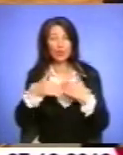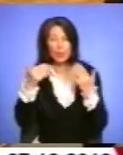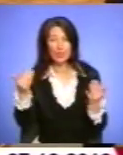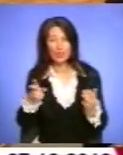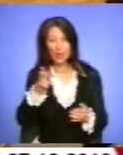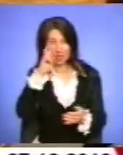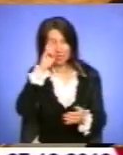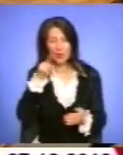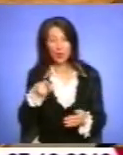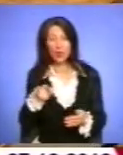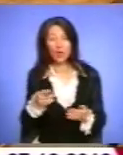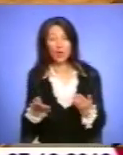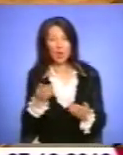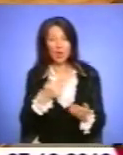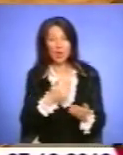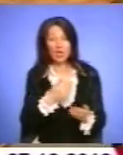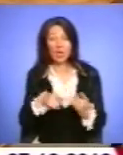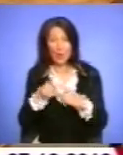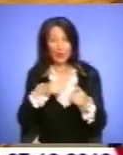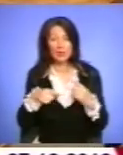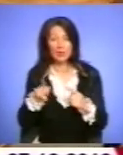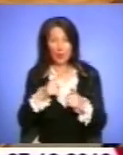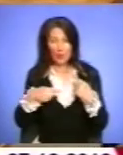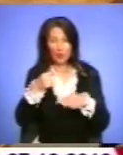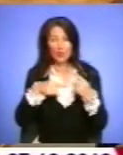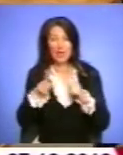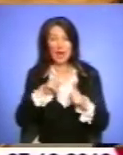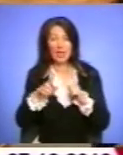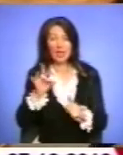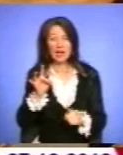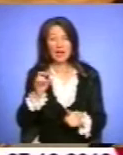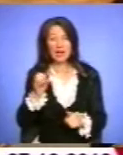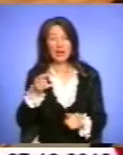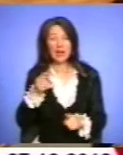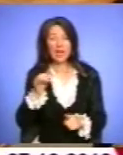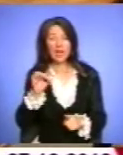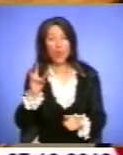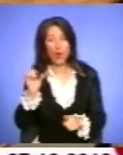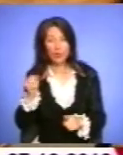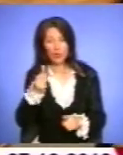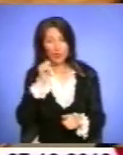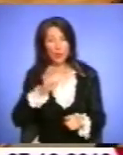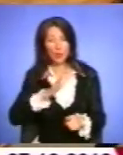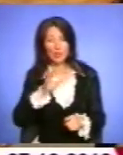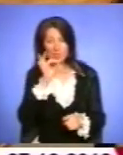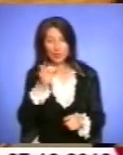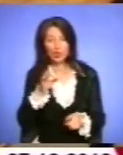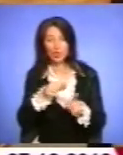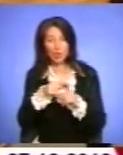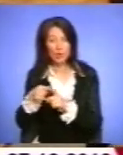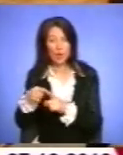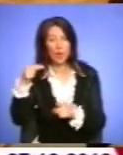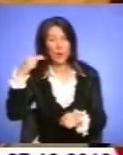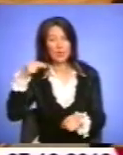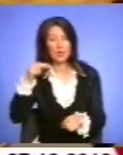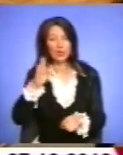держави, то я якраз повернувся з Ради регіонів, яка позавчора відбулася, і скажу вам ще словами президента Віктора Федоровича, що